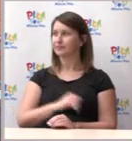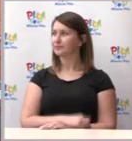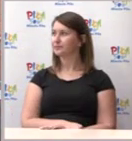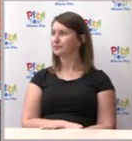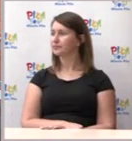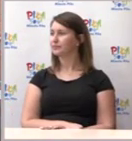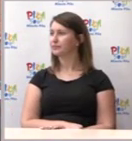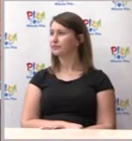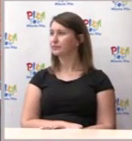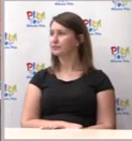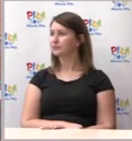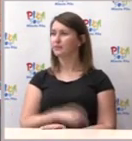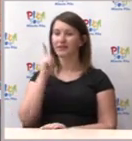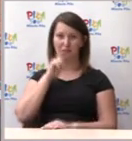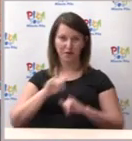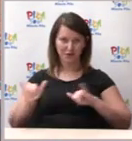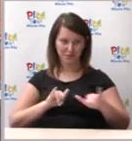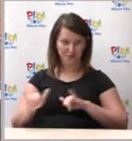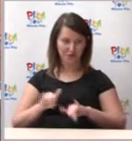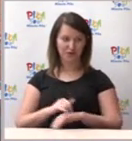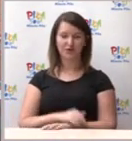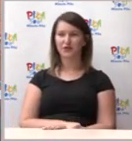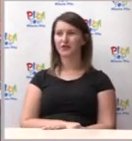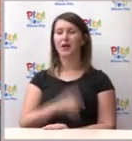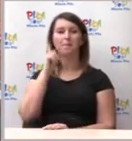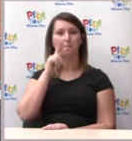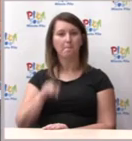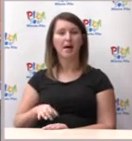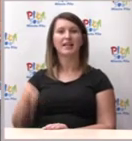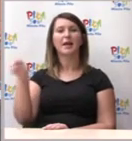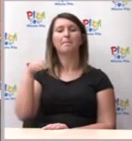Proszę bardzo. Panie przewodniczący, panie